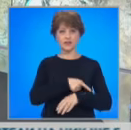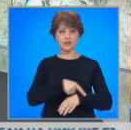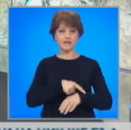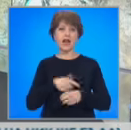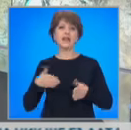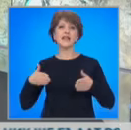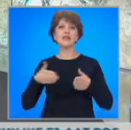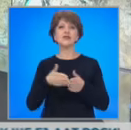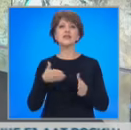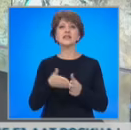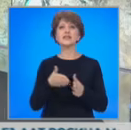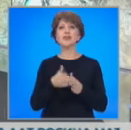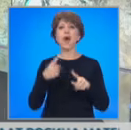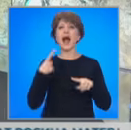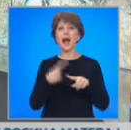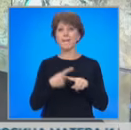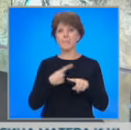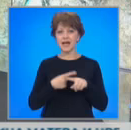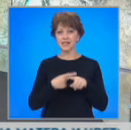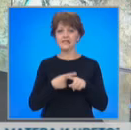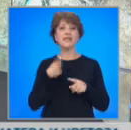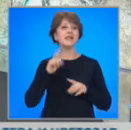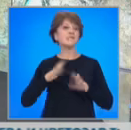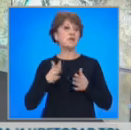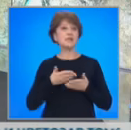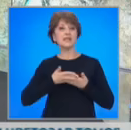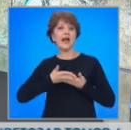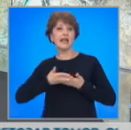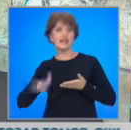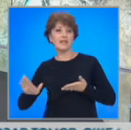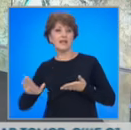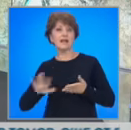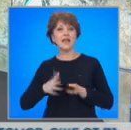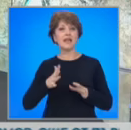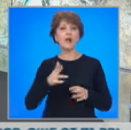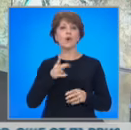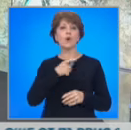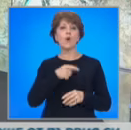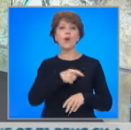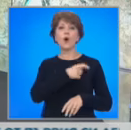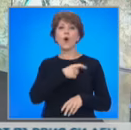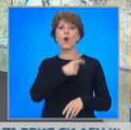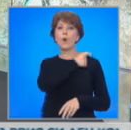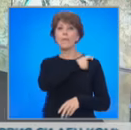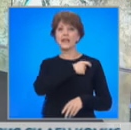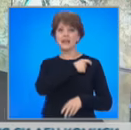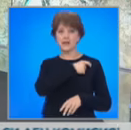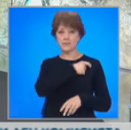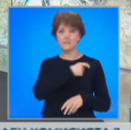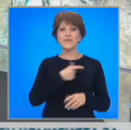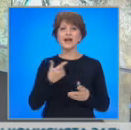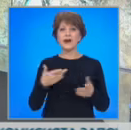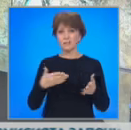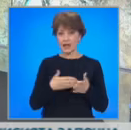Хамас и според израелската армия са били ликвидирани няколко командири на групировката. Макар и разгорял се през последните